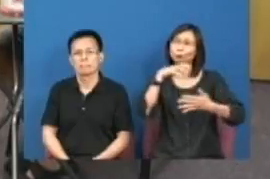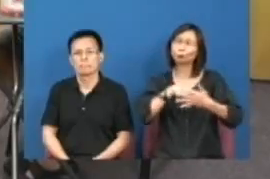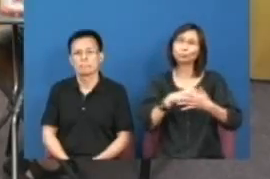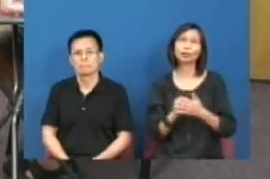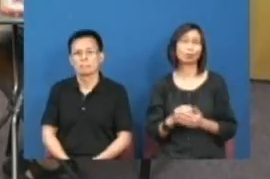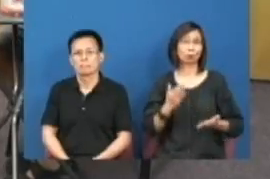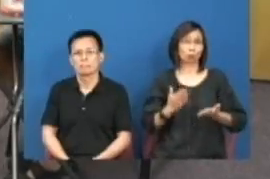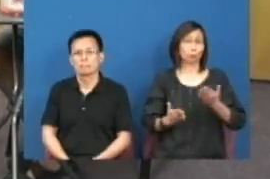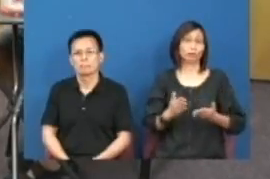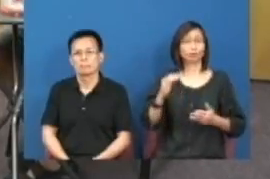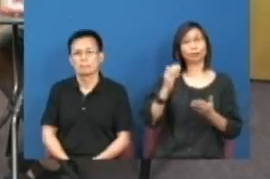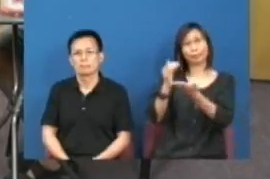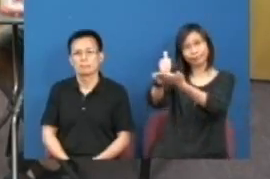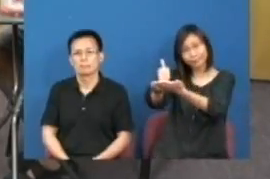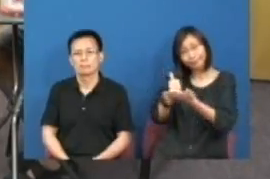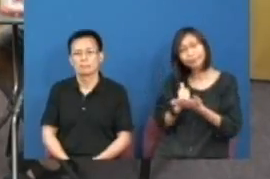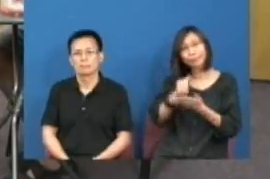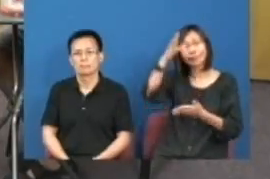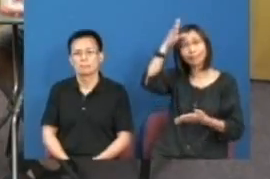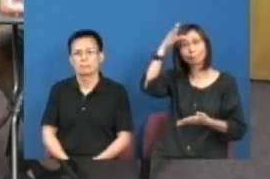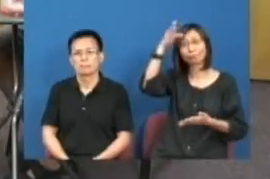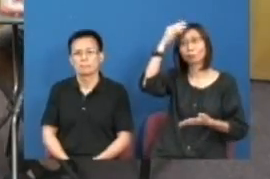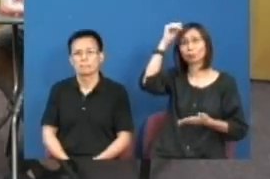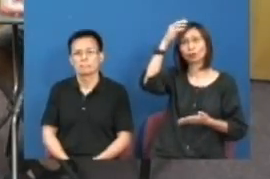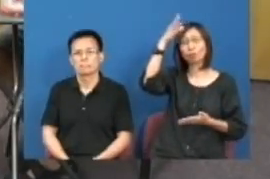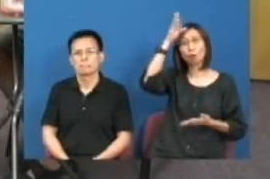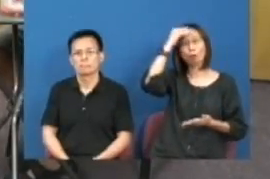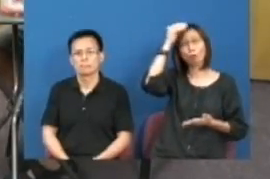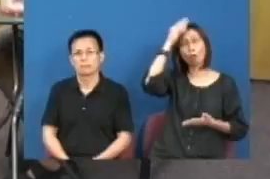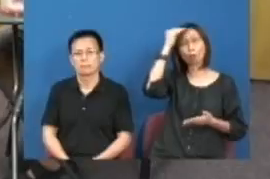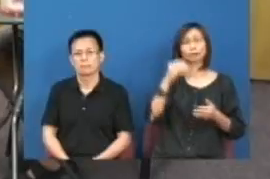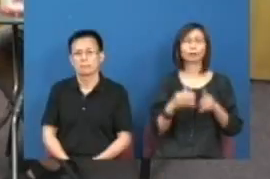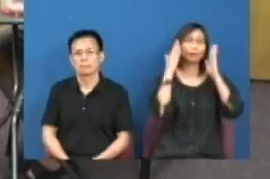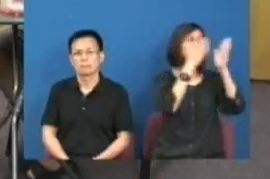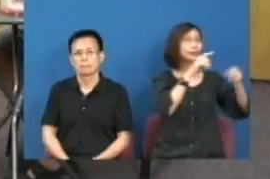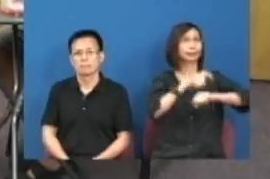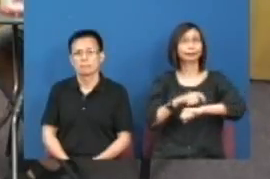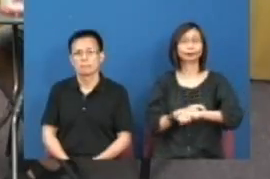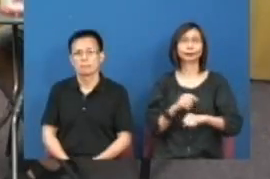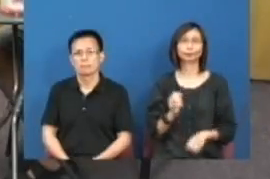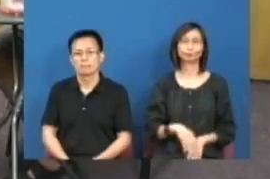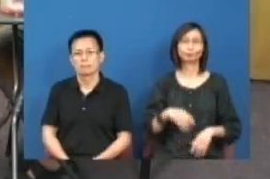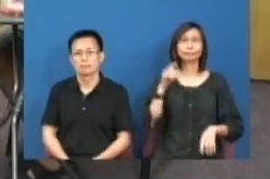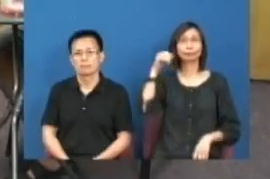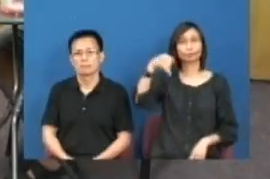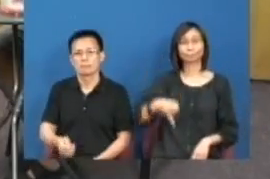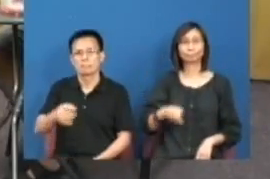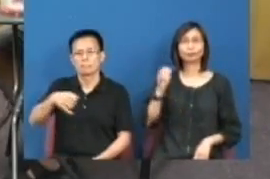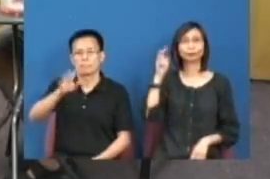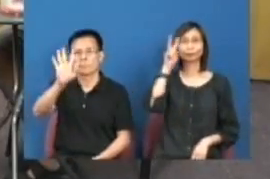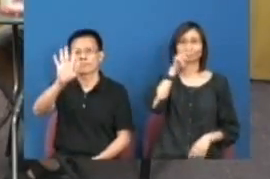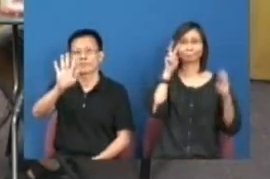請一些相關的學者上來即討論這個話題啦，這樣向左望節目時間去到這裡了，我們下個星期再見，拜